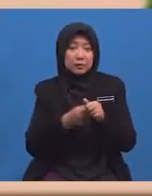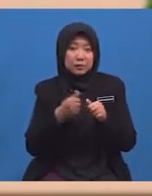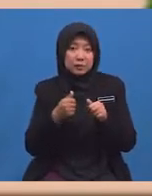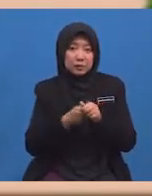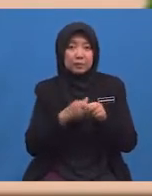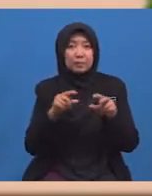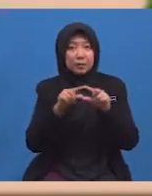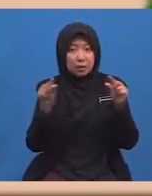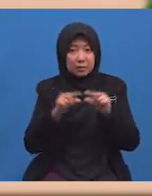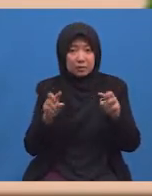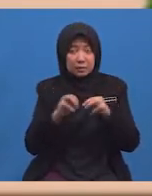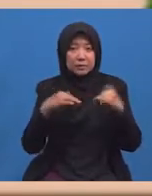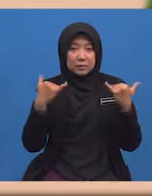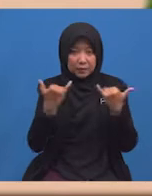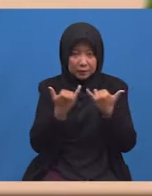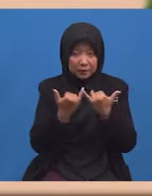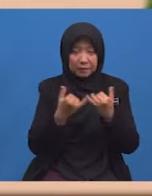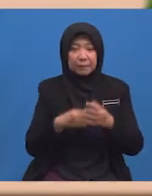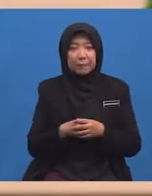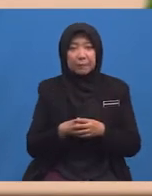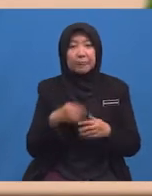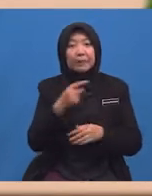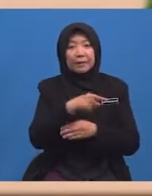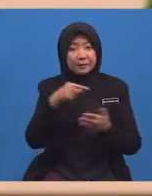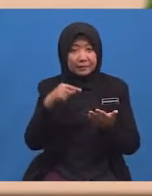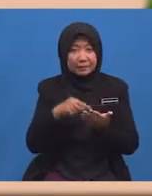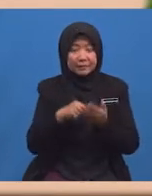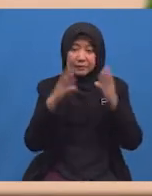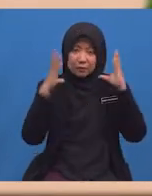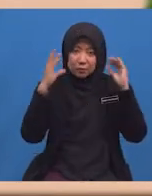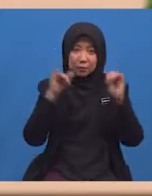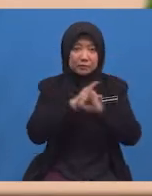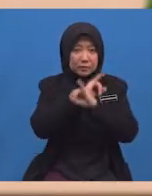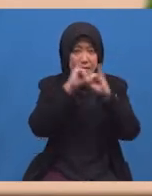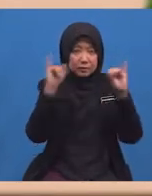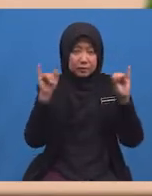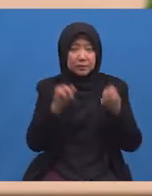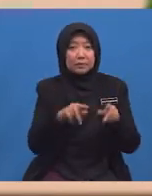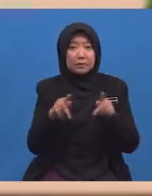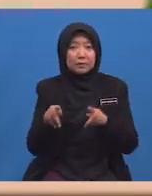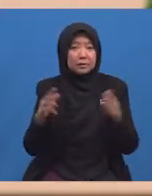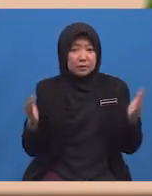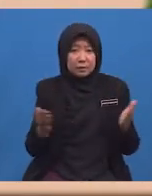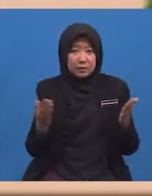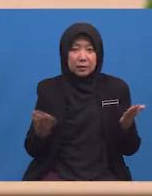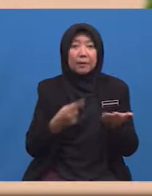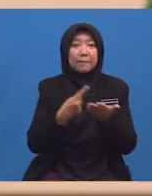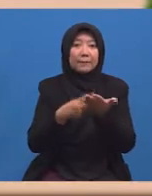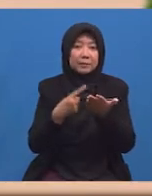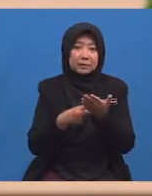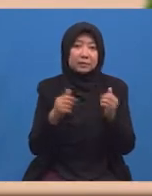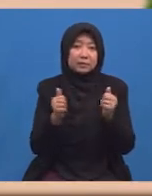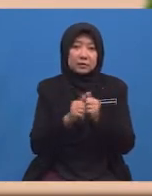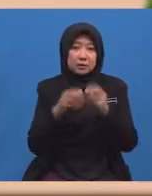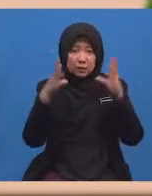umum. Dalam hal ini, sekali lagi, cikgu jelaskan anak-anak pelajar digalakkan berbincang